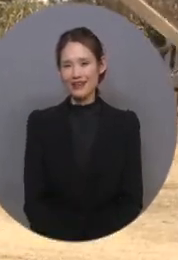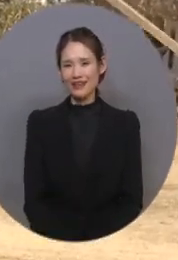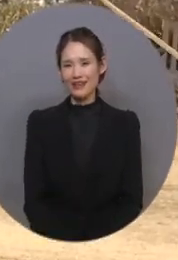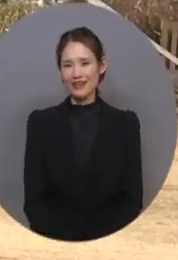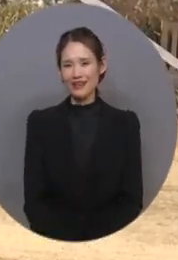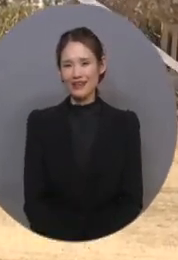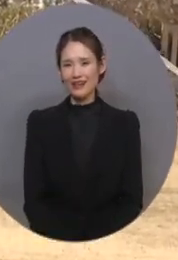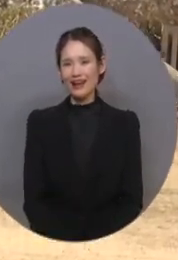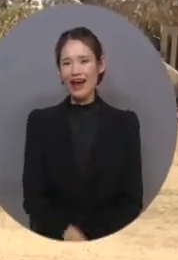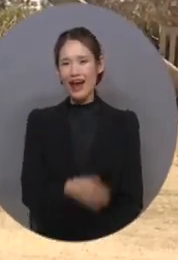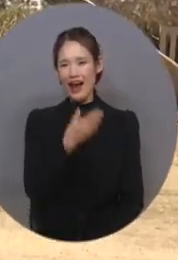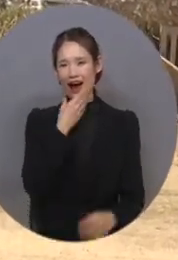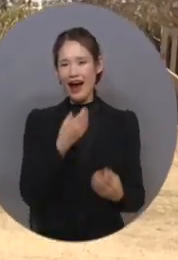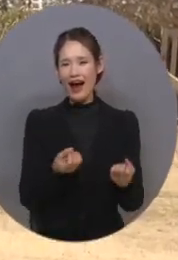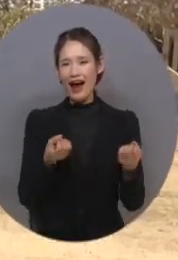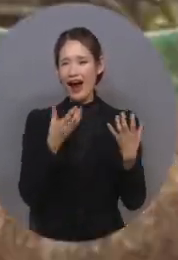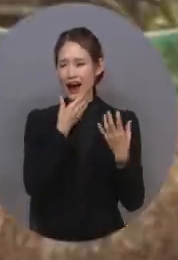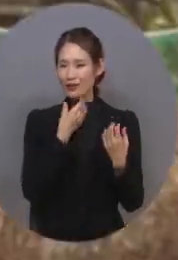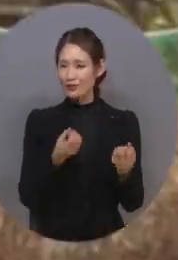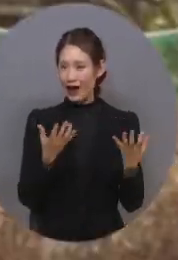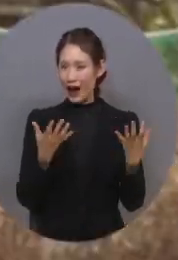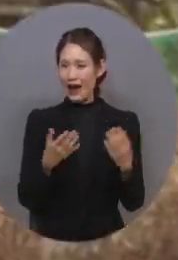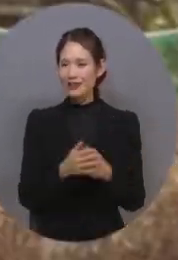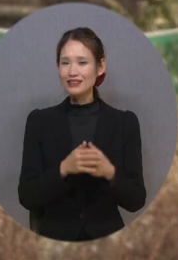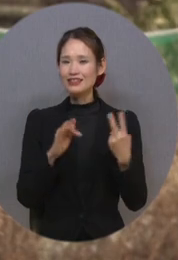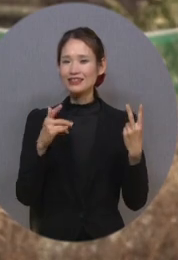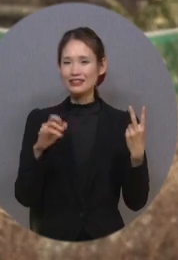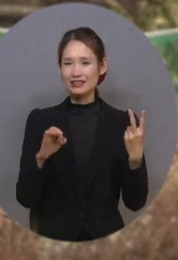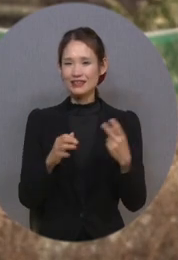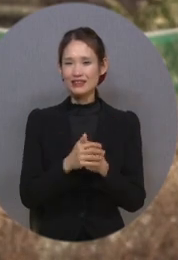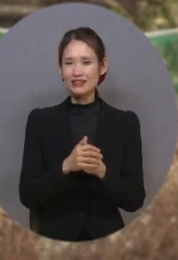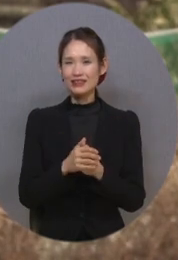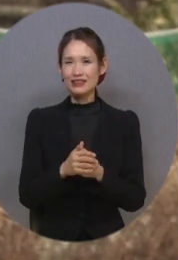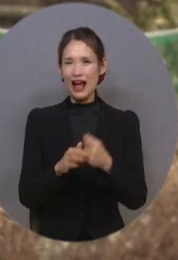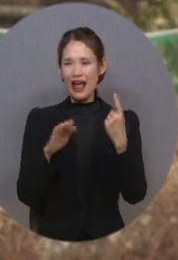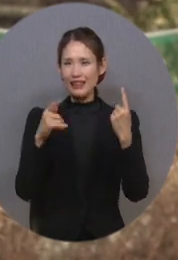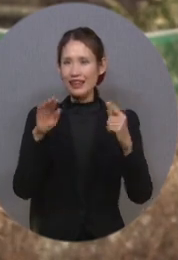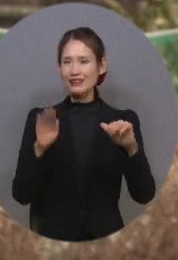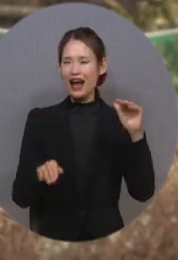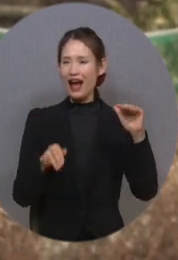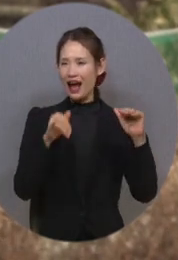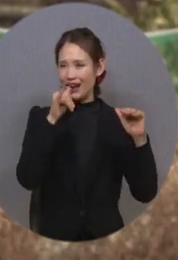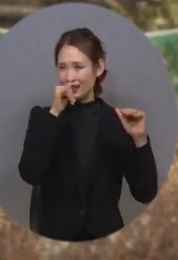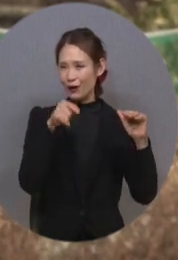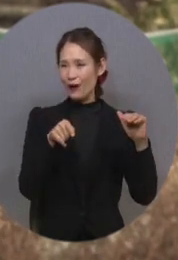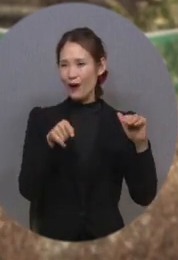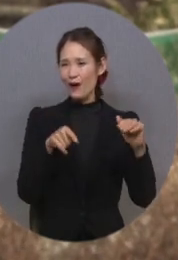아, 축하. 자, 2등은 딱 한 타 차이에요.